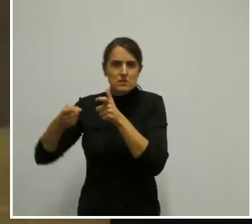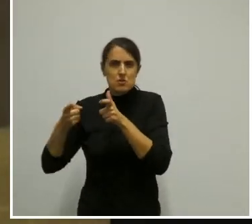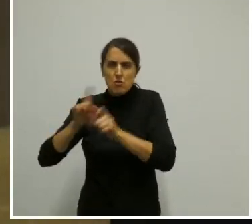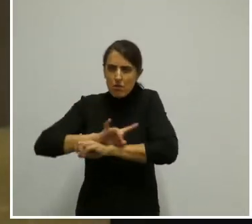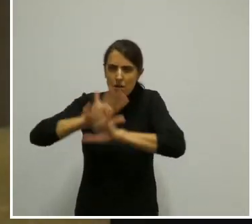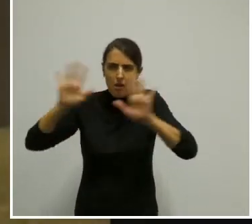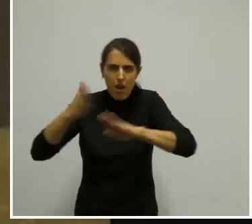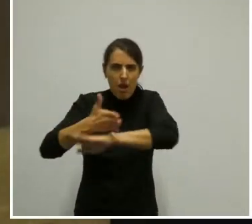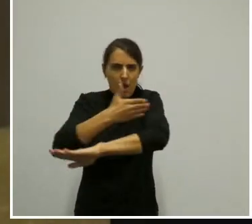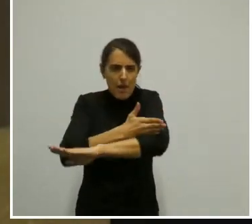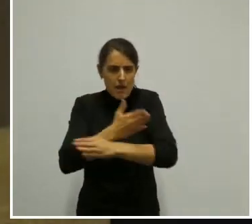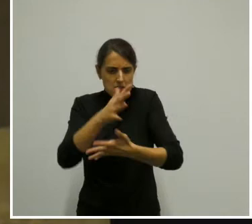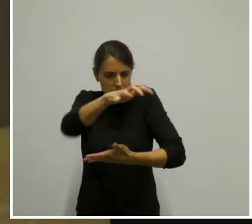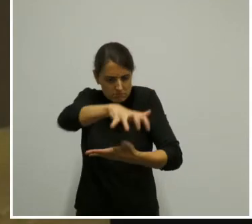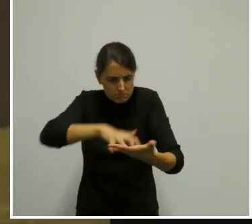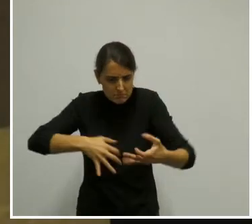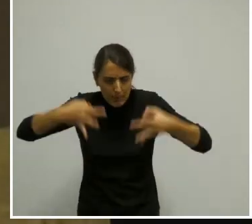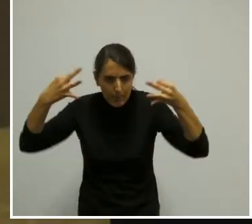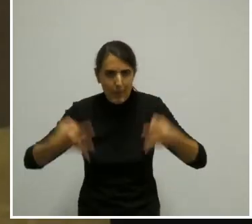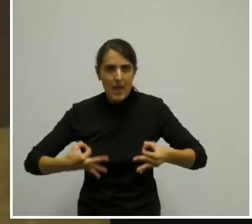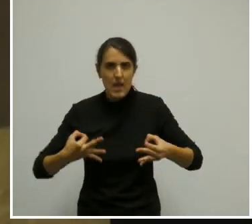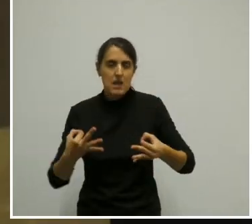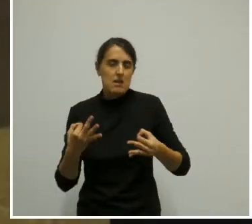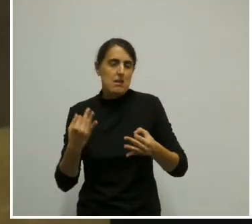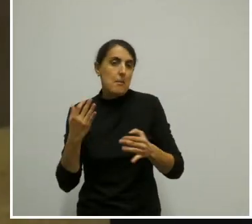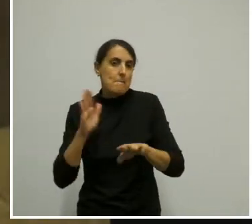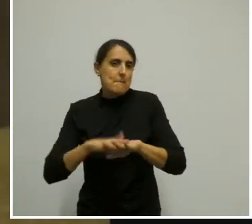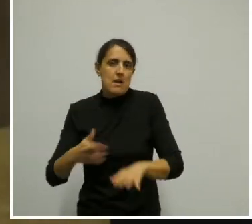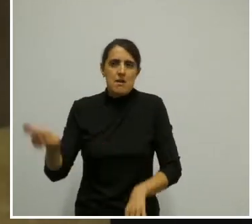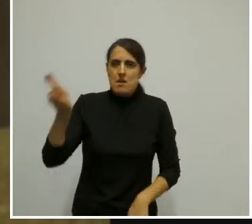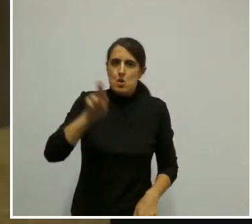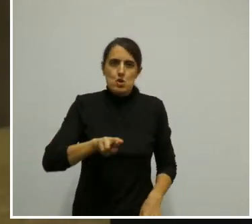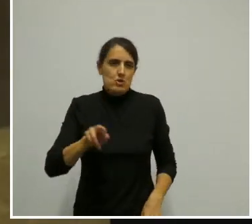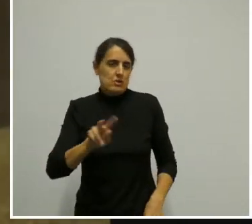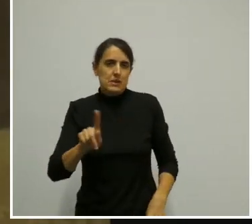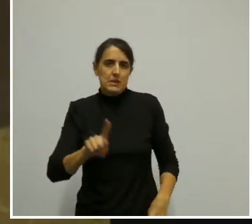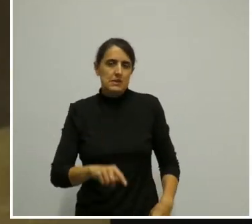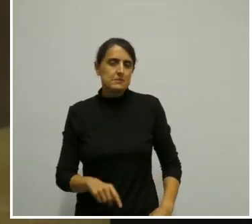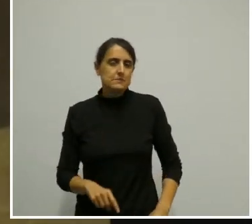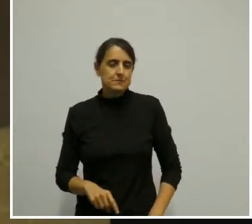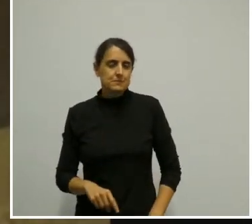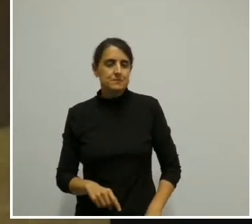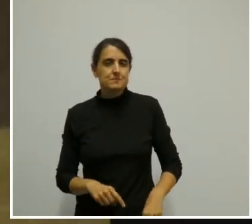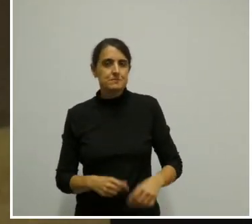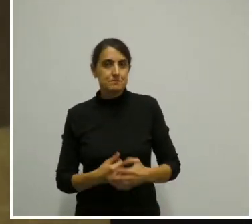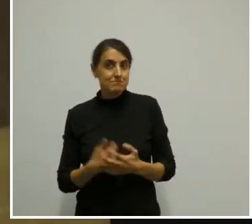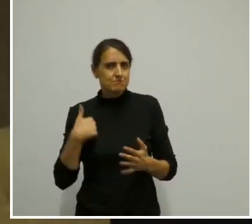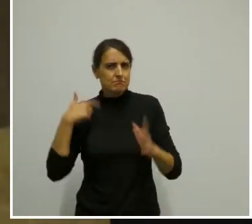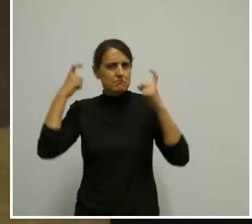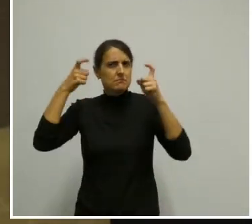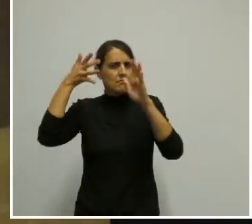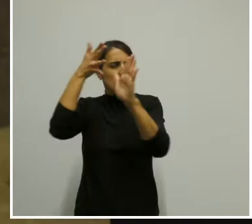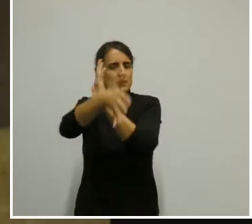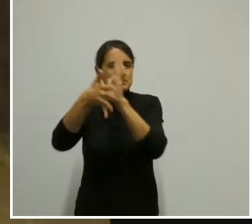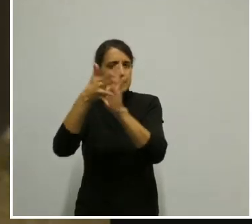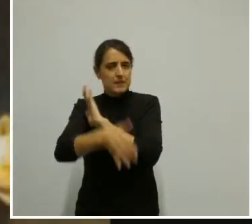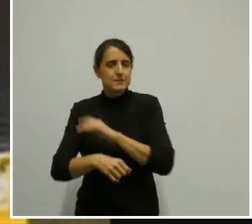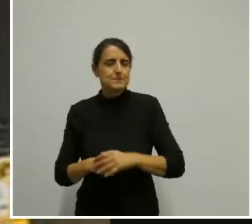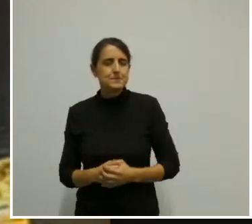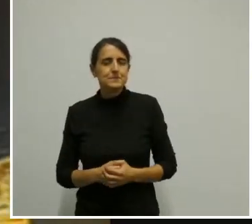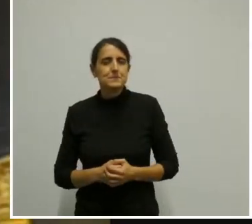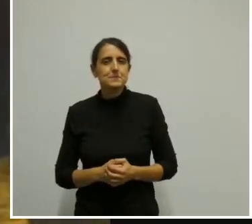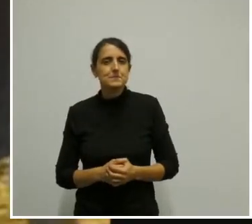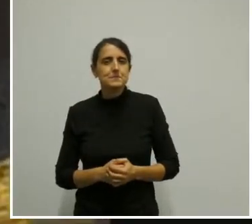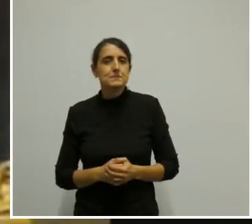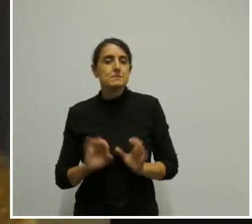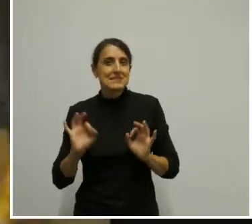clar, escrit i que no torni a passar el que ha passat aquest curs. Mira, t'intento explicar. Sí. Sí que